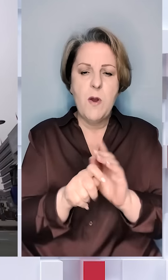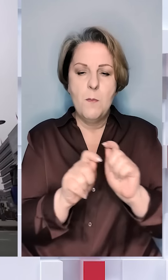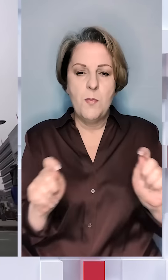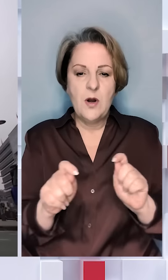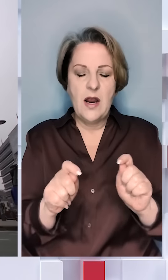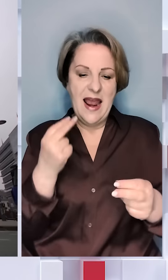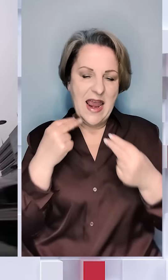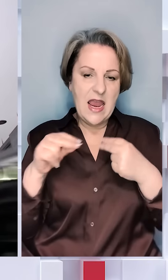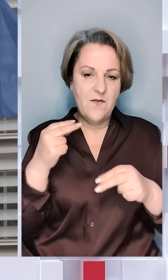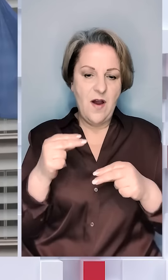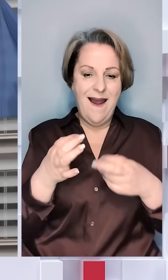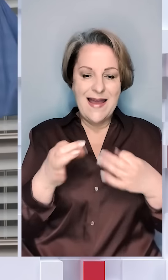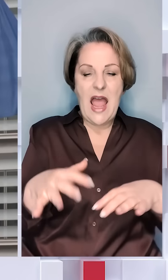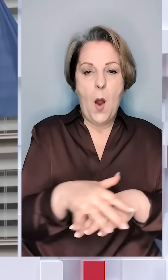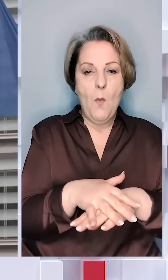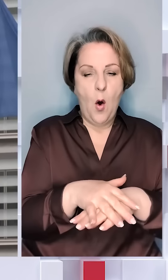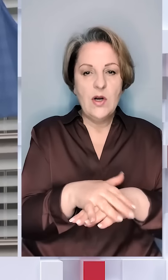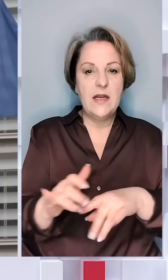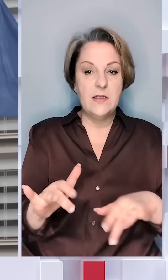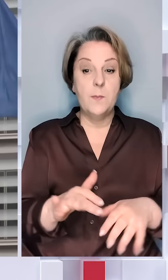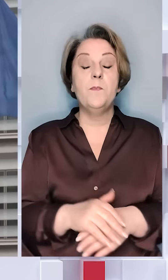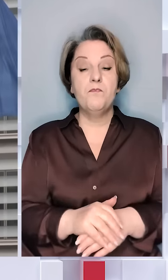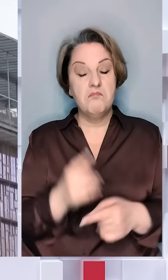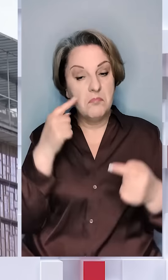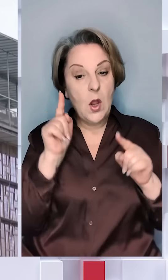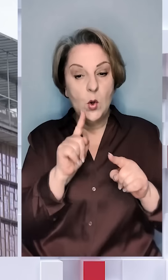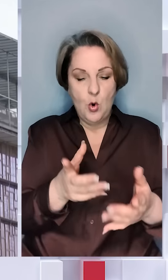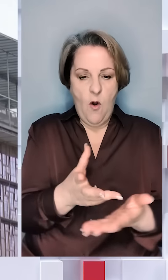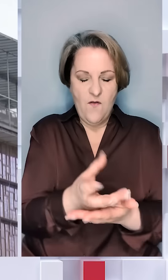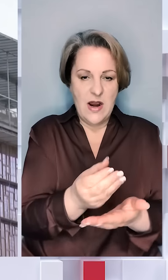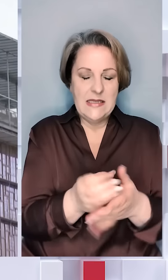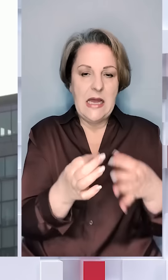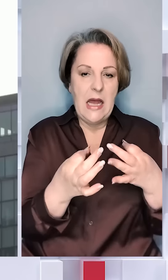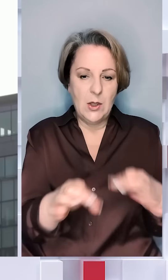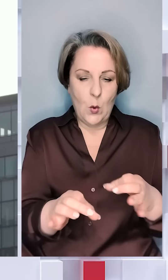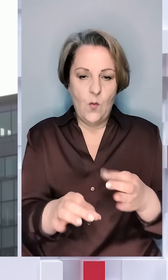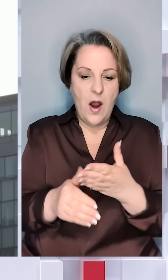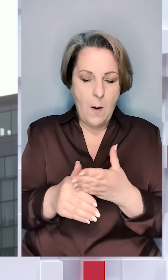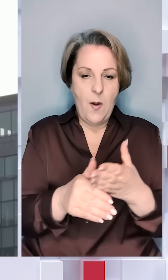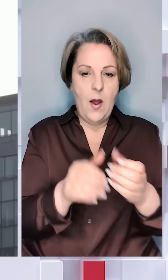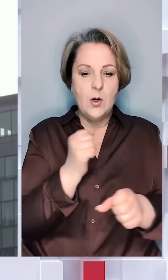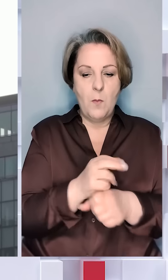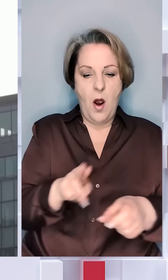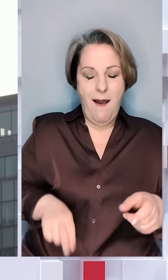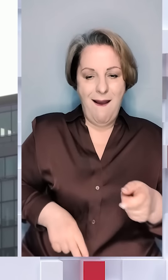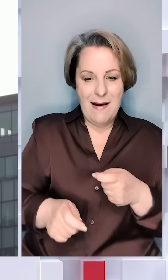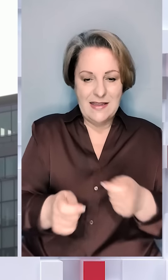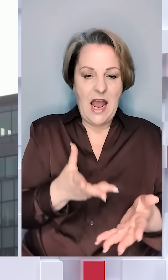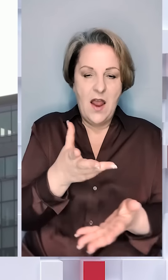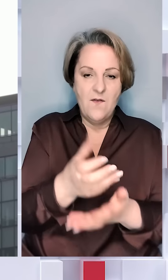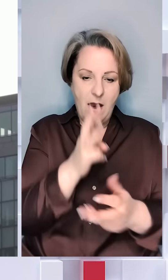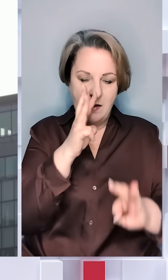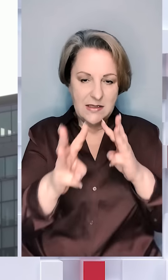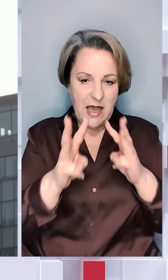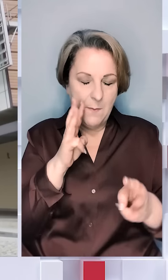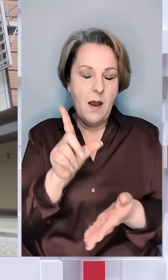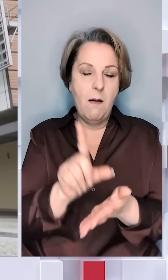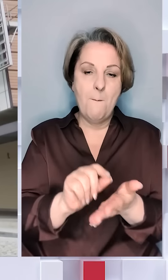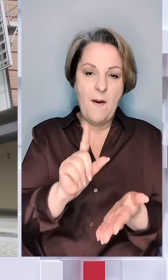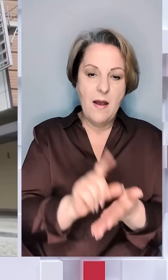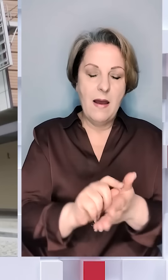впроваджуватиме ефективні демократичні механізми. У Брюсселі наголошують, що фінансування дозволить підтримувати роботу адміністрації, виплачувати зарплати